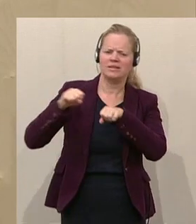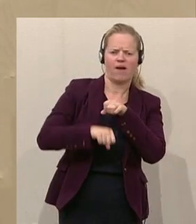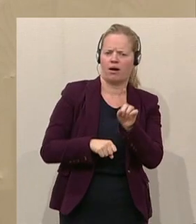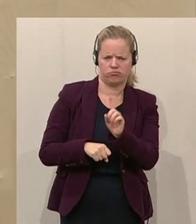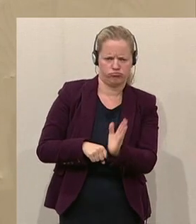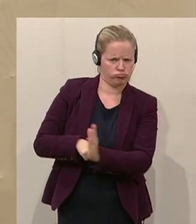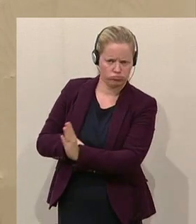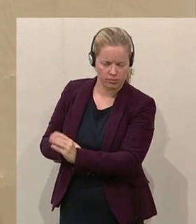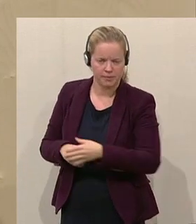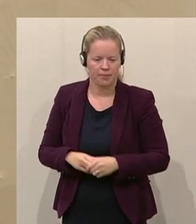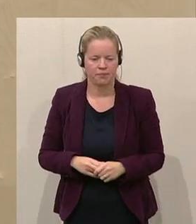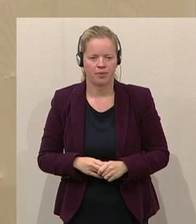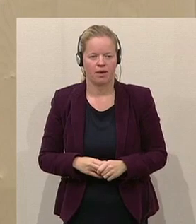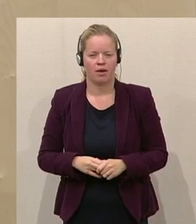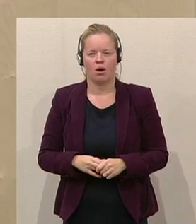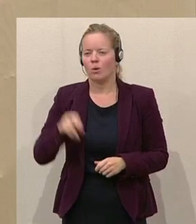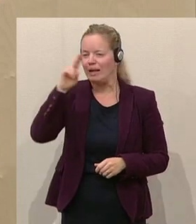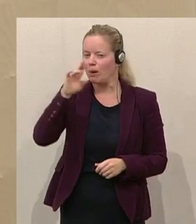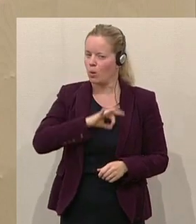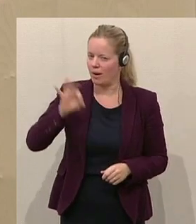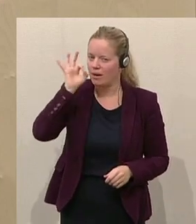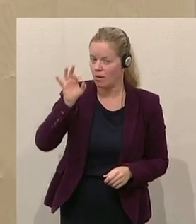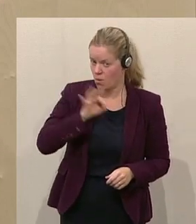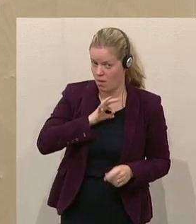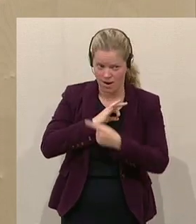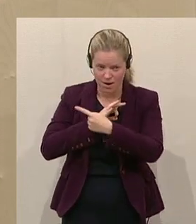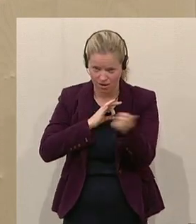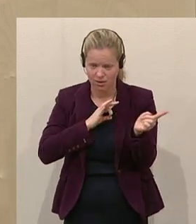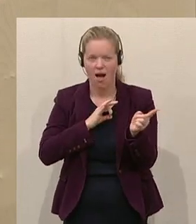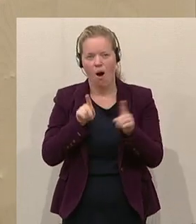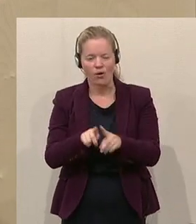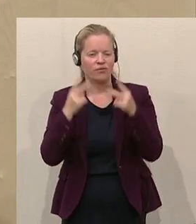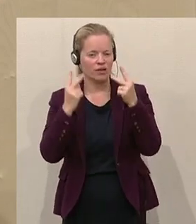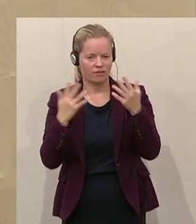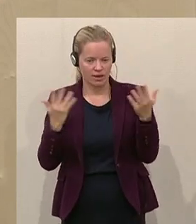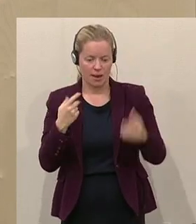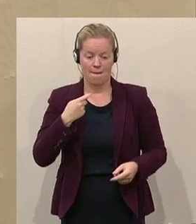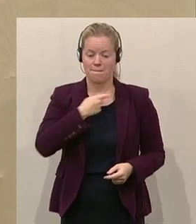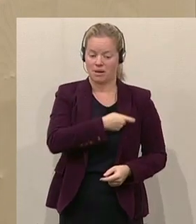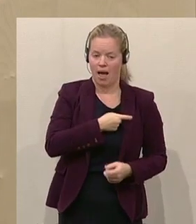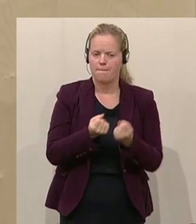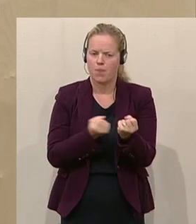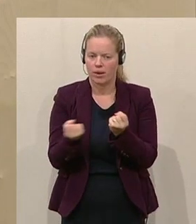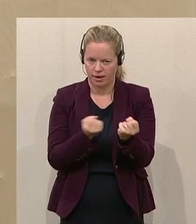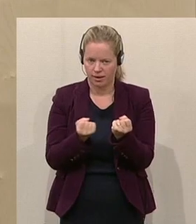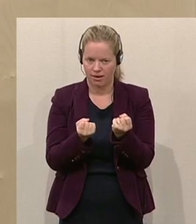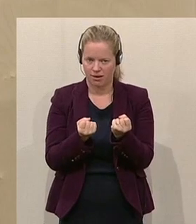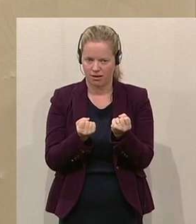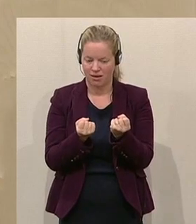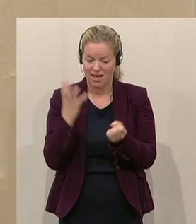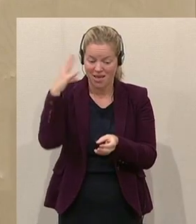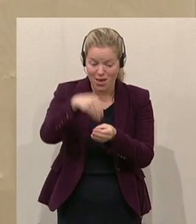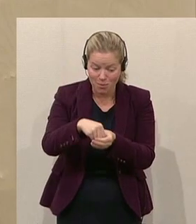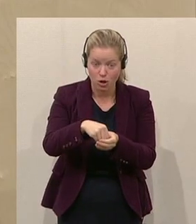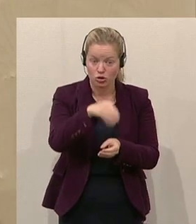auch ganz wesentlich ist, meine lieben Kolleginnen und Kollegen, ist natürlich, dass wir die Politik, die Parteipolitik aus den